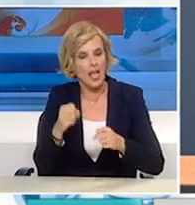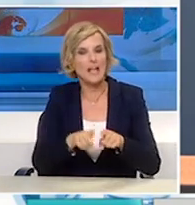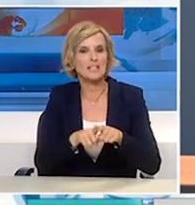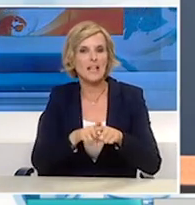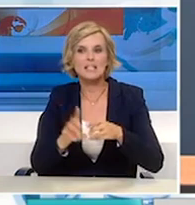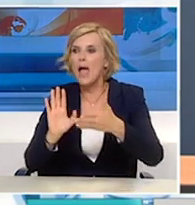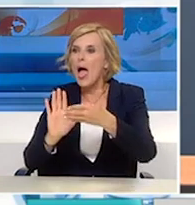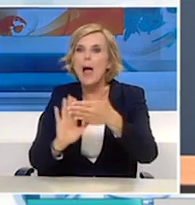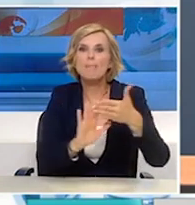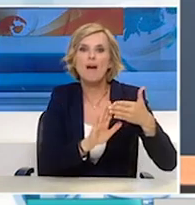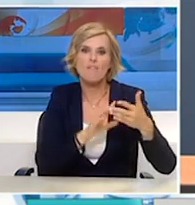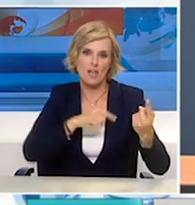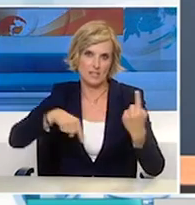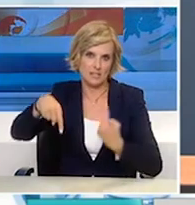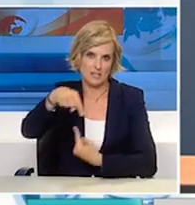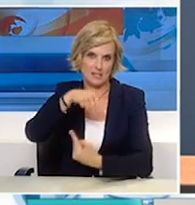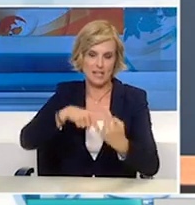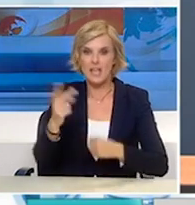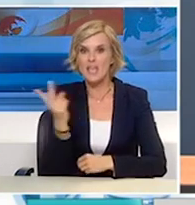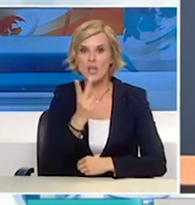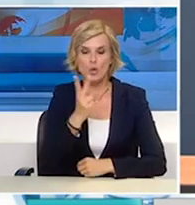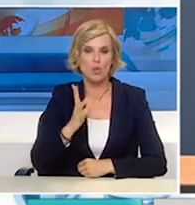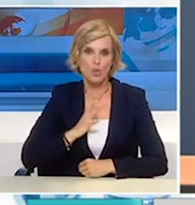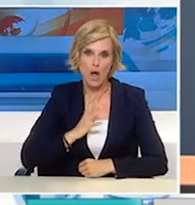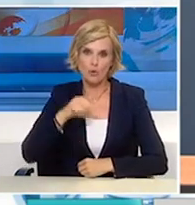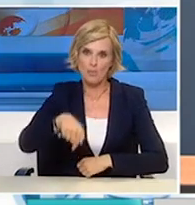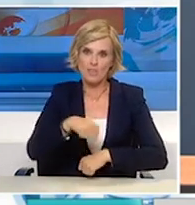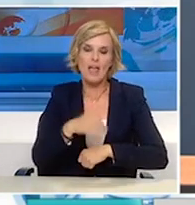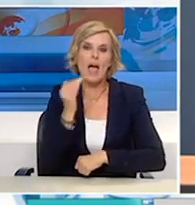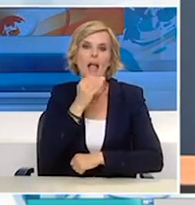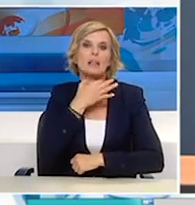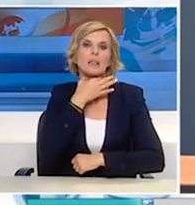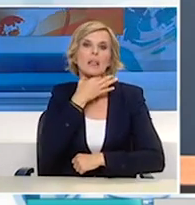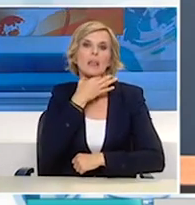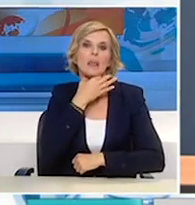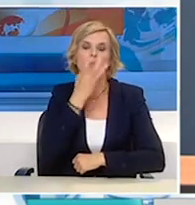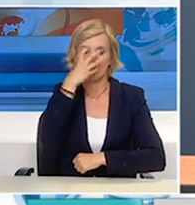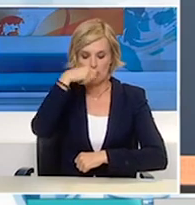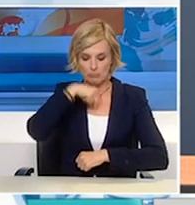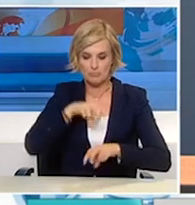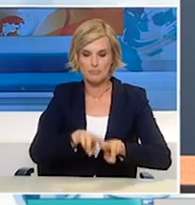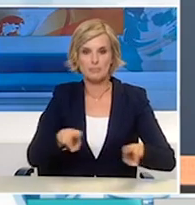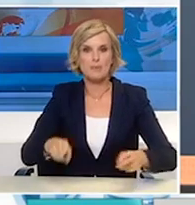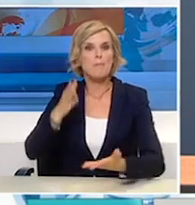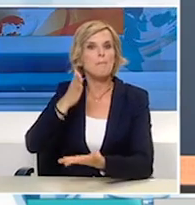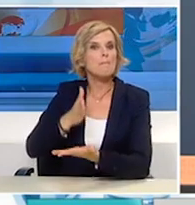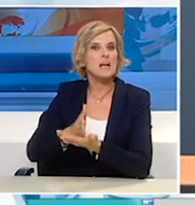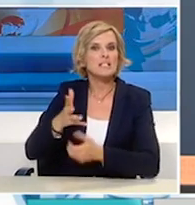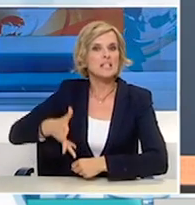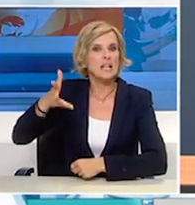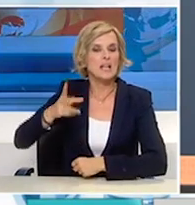κρούσμα. 22 συμπολίτες μας νοσηλεύονται διασωληνωμένοι. Η διάμεση ηλικία τους είναι τα 73